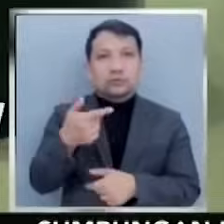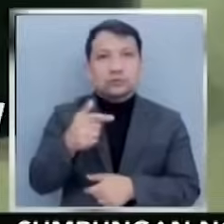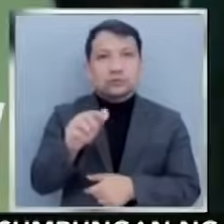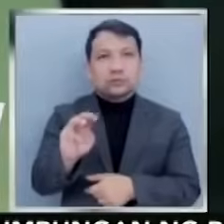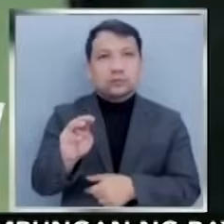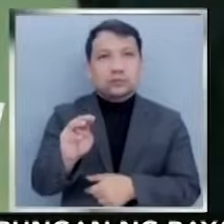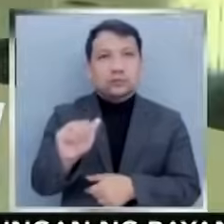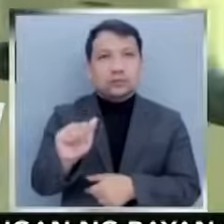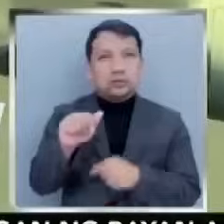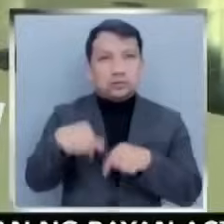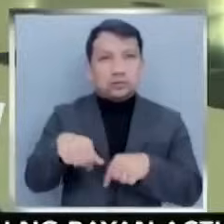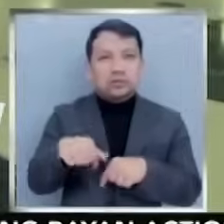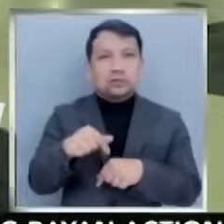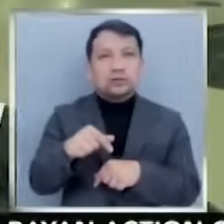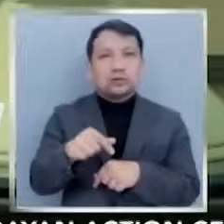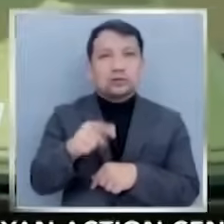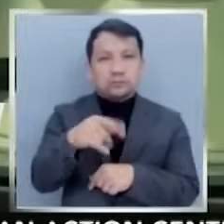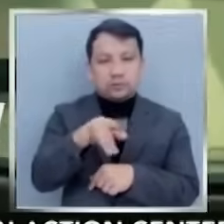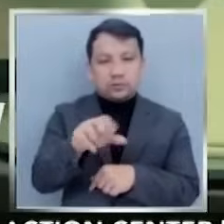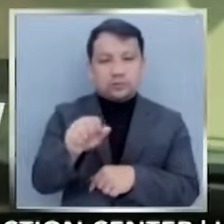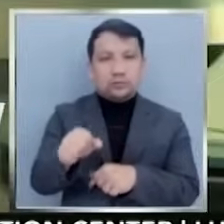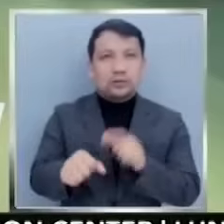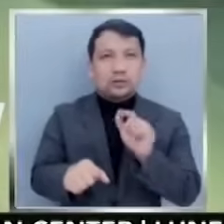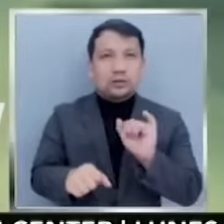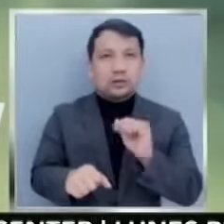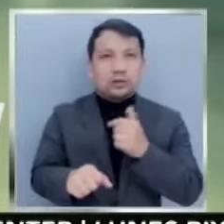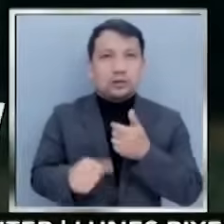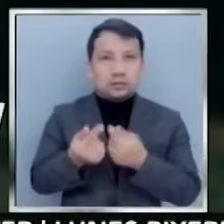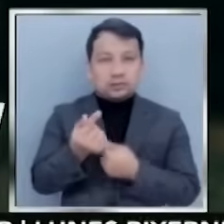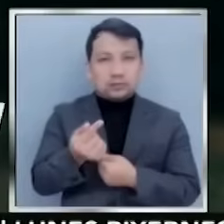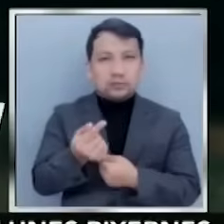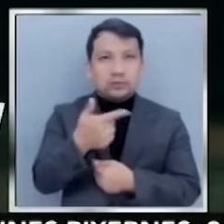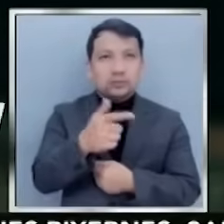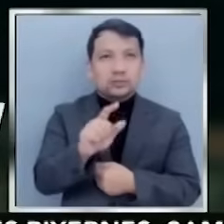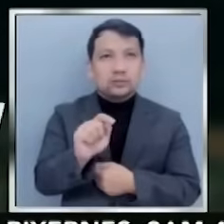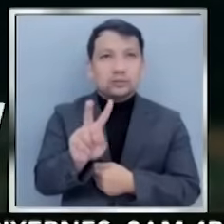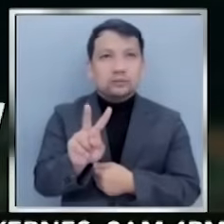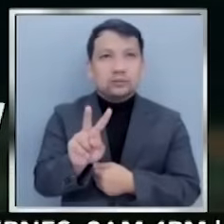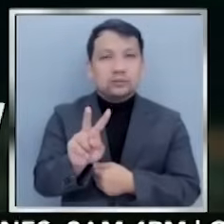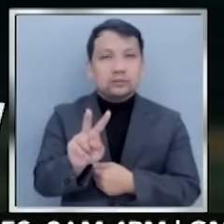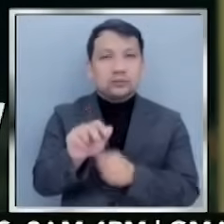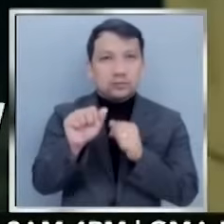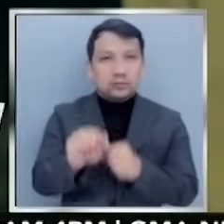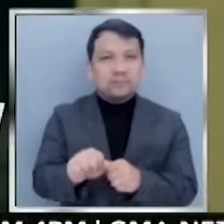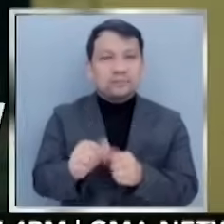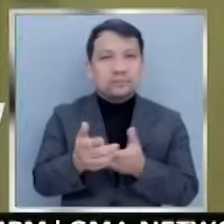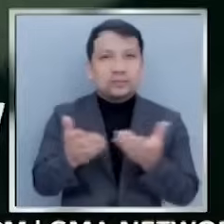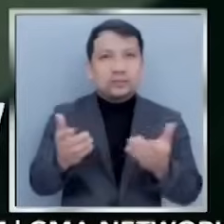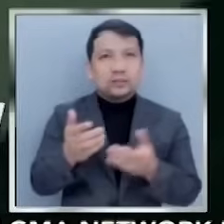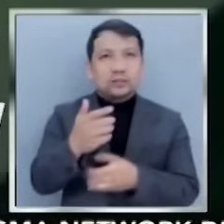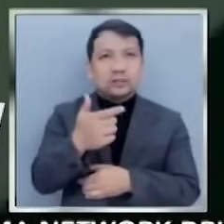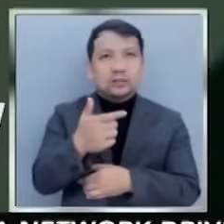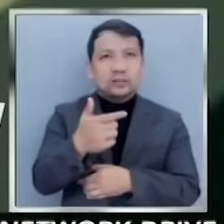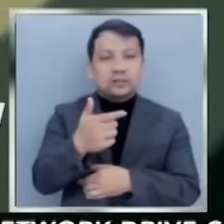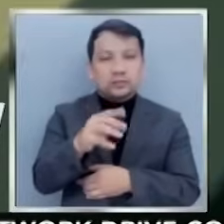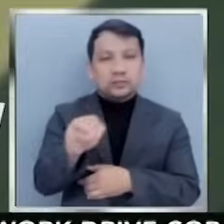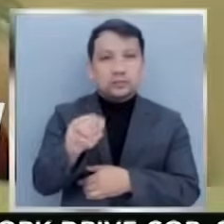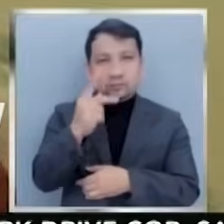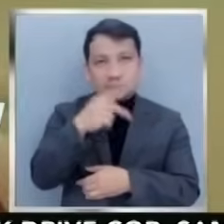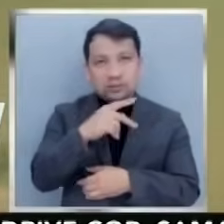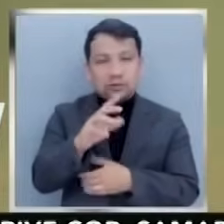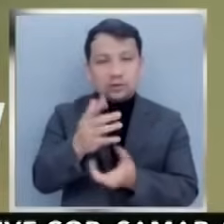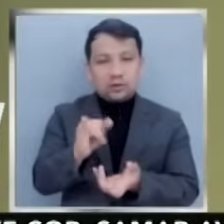Talibaban, Pinoy Hits, iHeart Movies at GTV. Available rin sa GMA Pinoy TV at TFC, pati